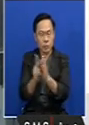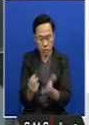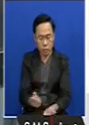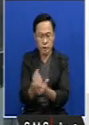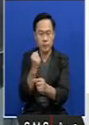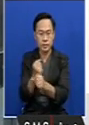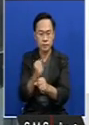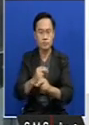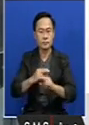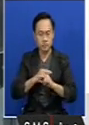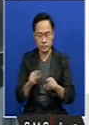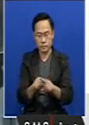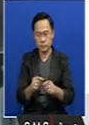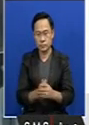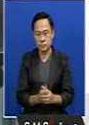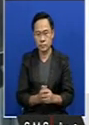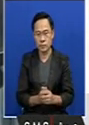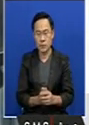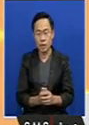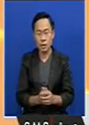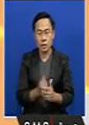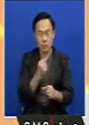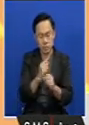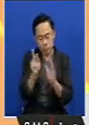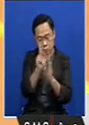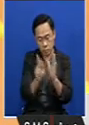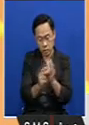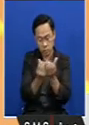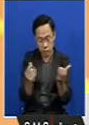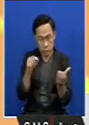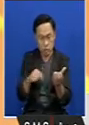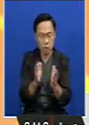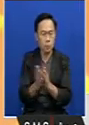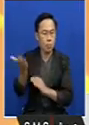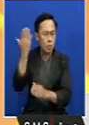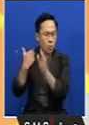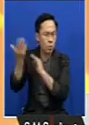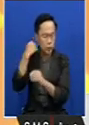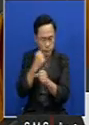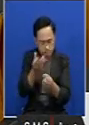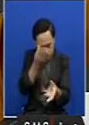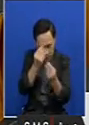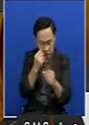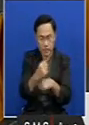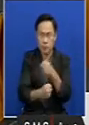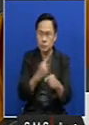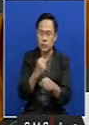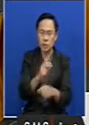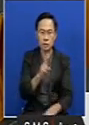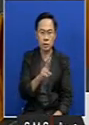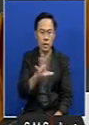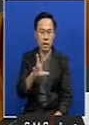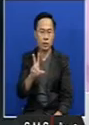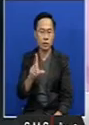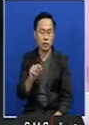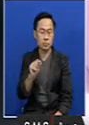ร่างรัฐธรรมนูญฉบับนี้ส่วนเรื่องการเขียนรัฐธรรมนูญประสบการณ์ที่ผ่านมานะคะก็คือฉบับปี